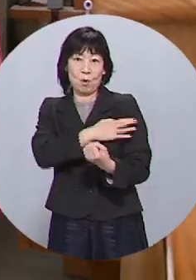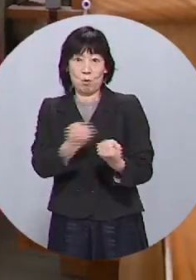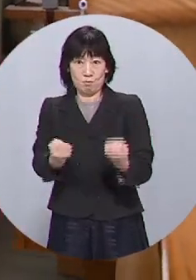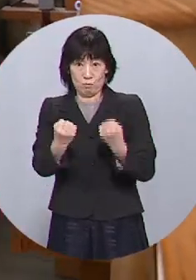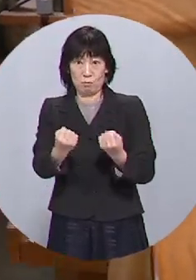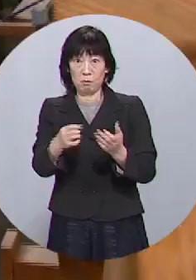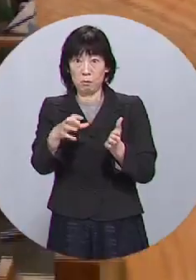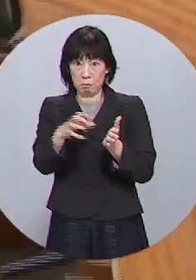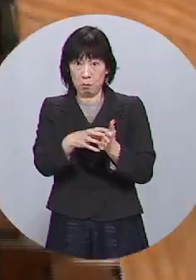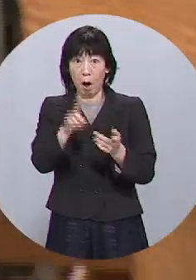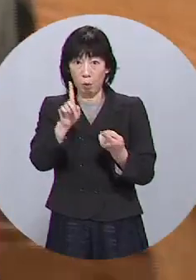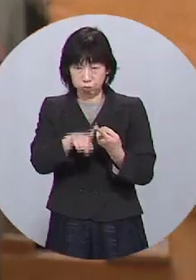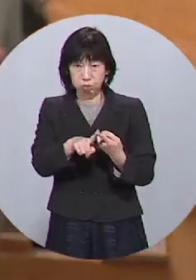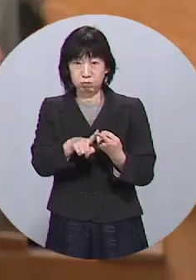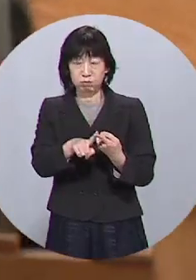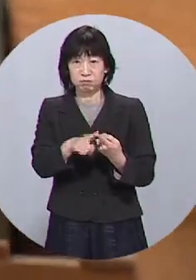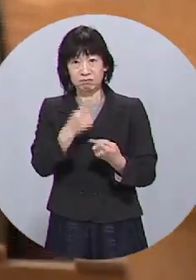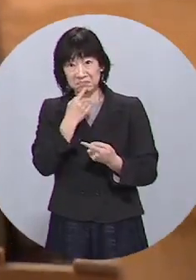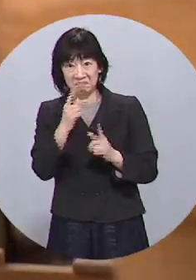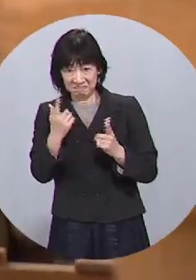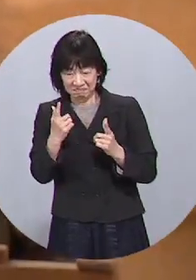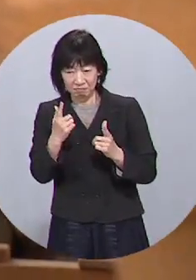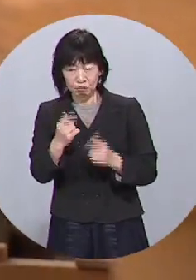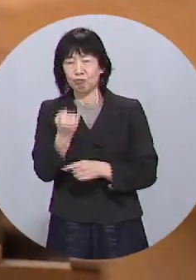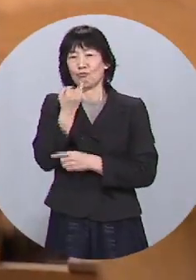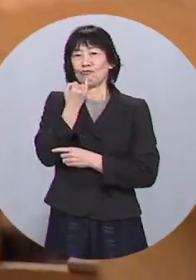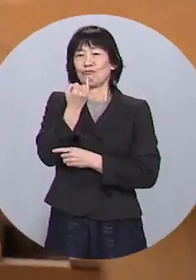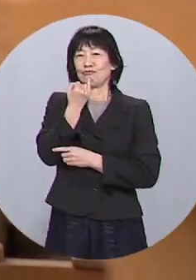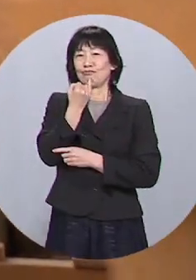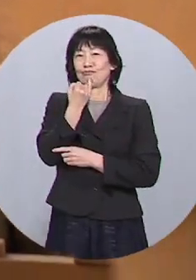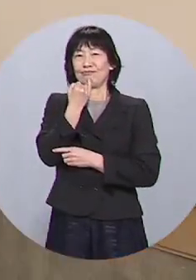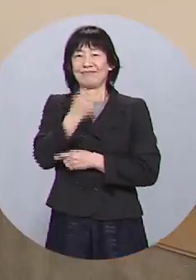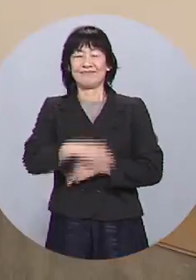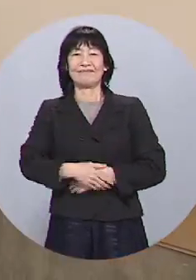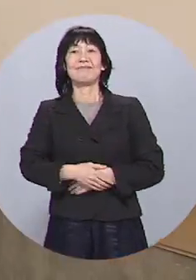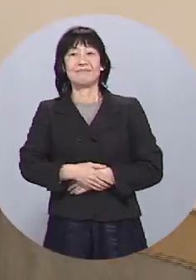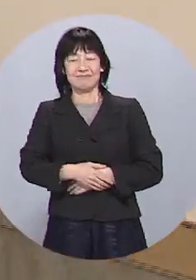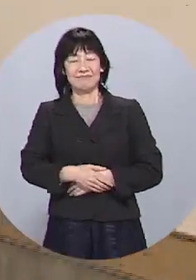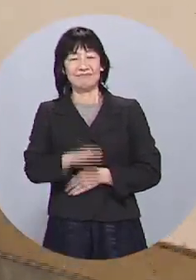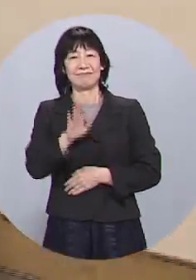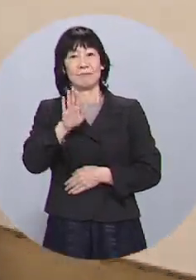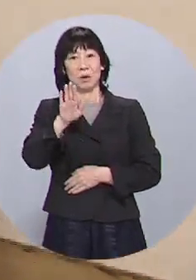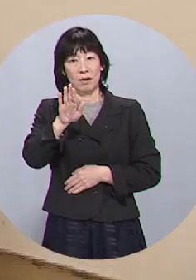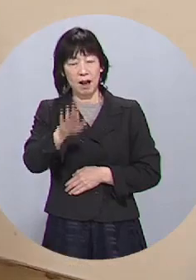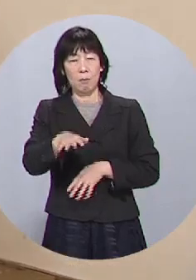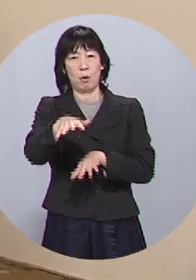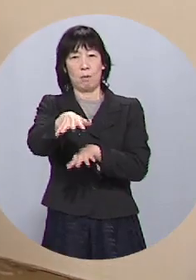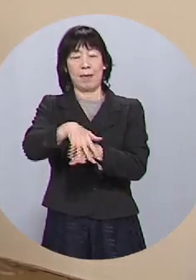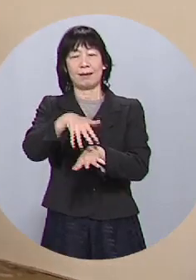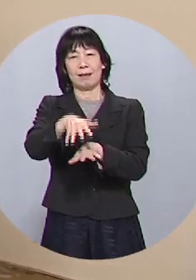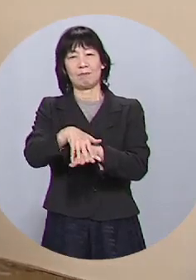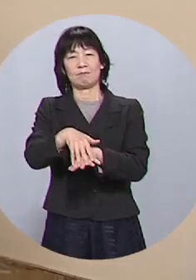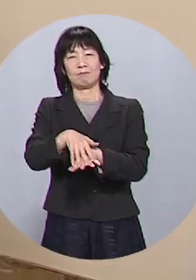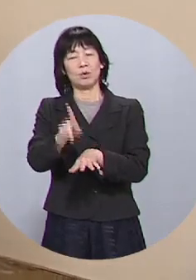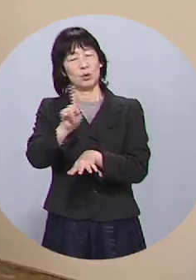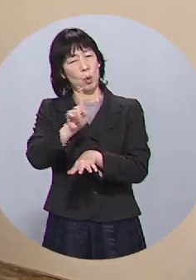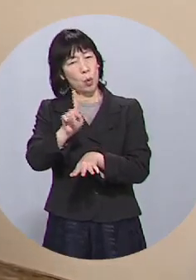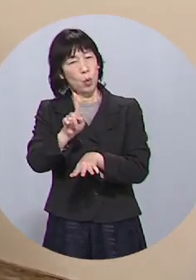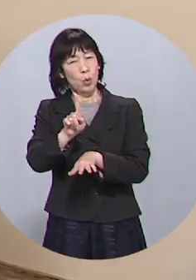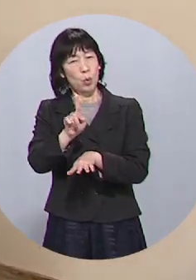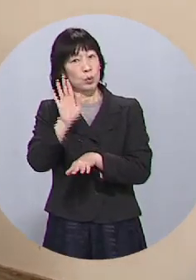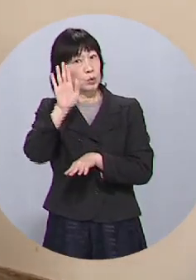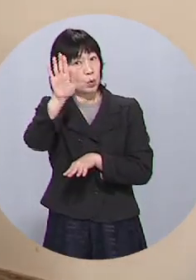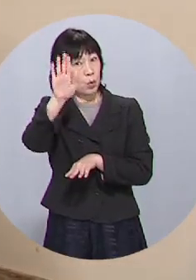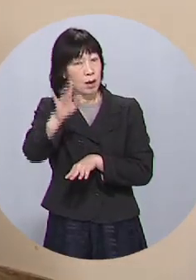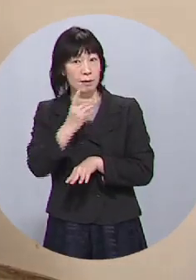スル銘仙、すごい、許されるんだ。 全然許されます。 今後この銘仙にどういった形になっていってほしい